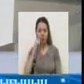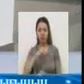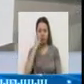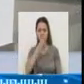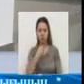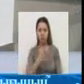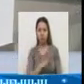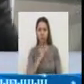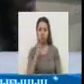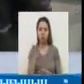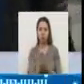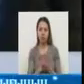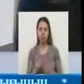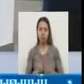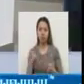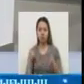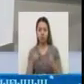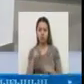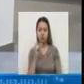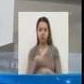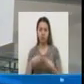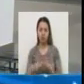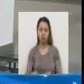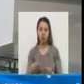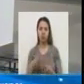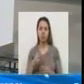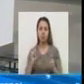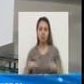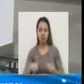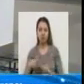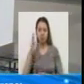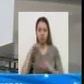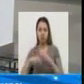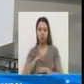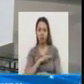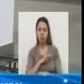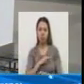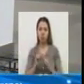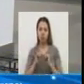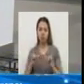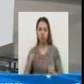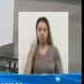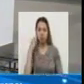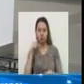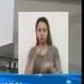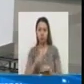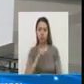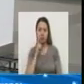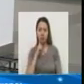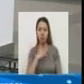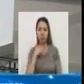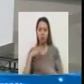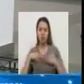жолдауы әрқашан болашақтың бағдарын айқындап нақты тапсырмалар жүктейді. Жолдау арқылы үкімет жұмысының қоғам дамуының бағдары айқындалады. Қазір жастардың алдында